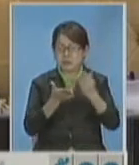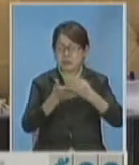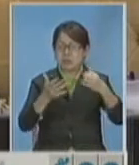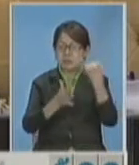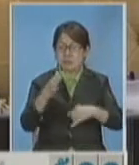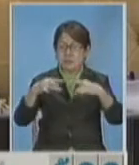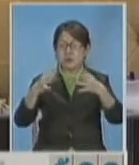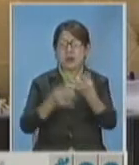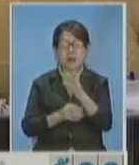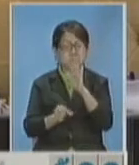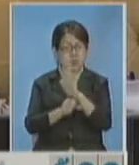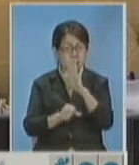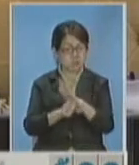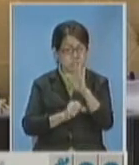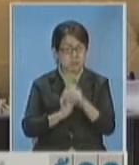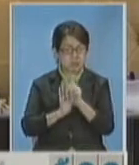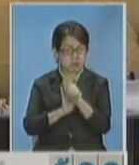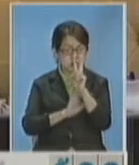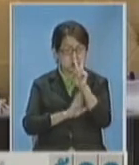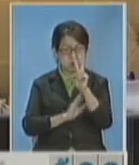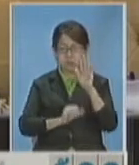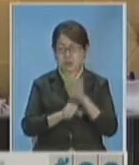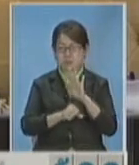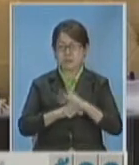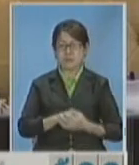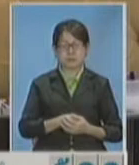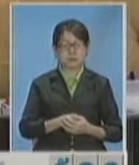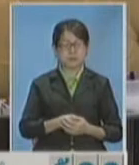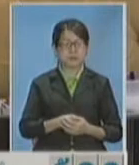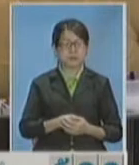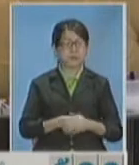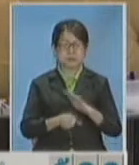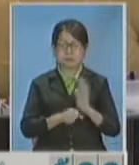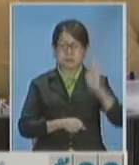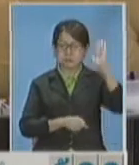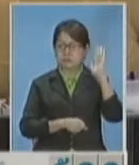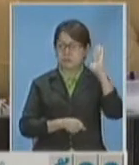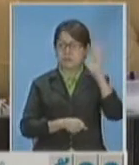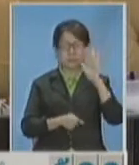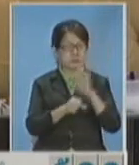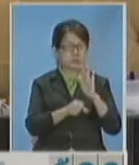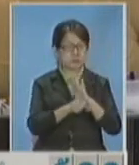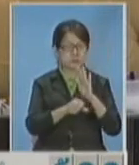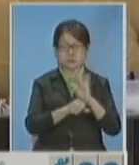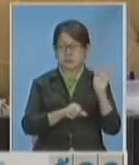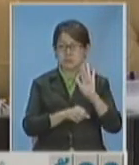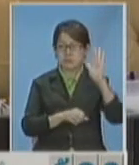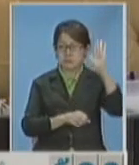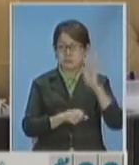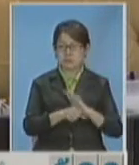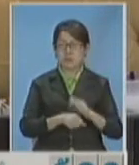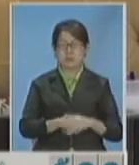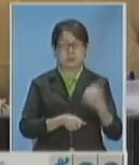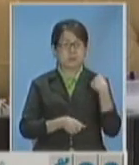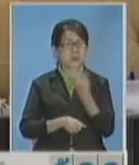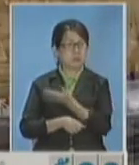ไรเอาอย่างนั้นครับให้เวลาไม่เกิน2นาทีครับพอแล้วมั้งฮะ ท่านอภิชาติประท้วงครับท่านประธ